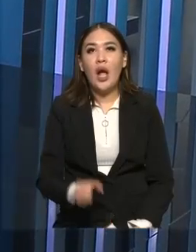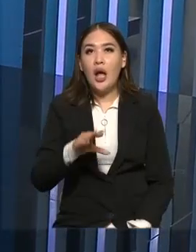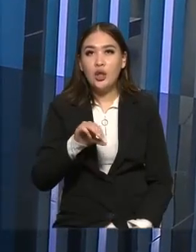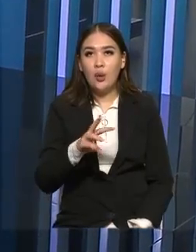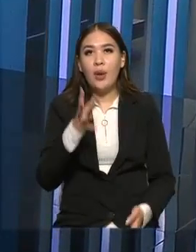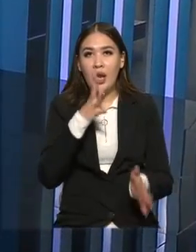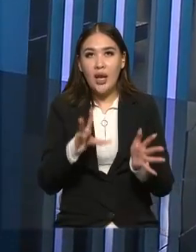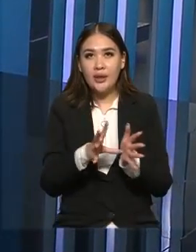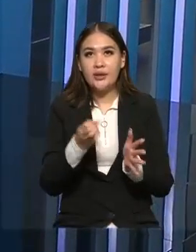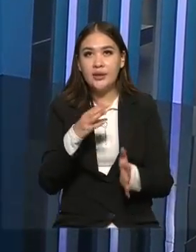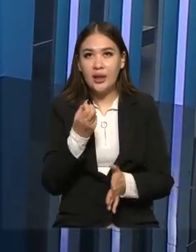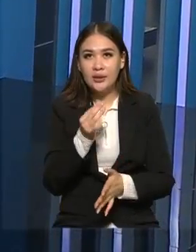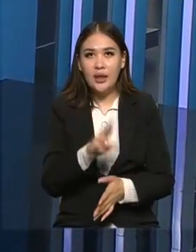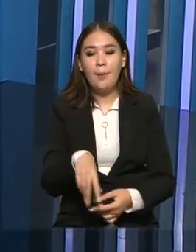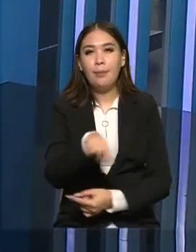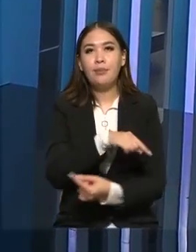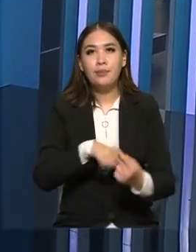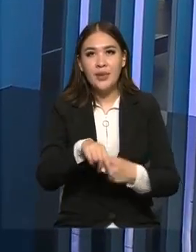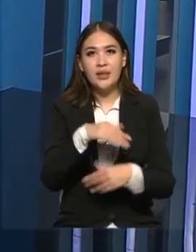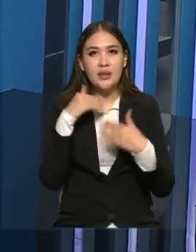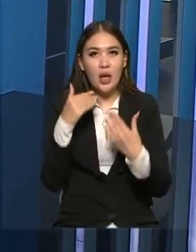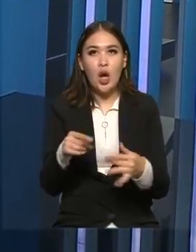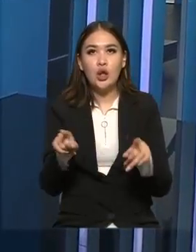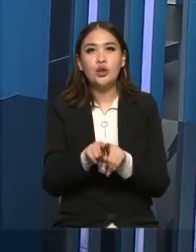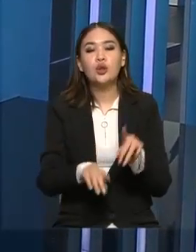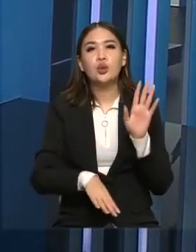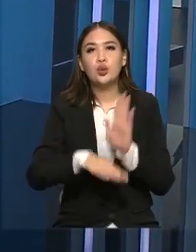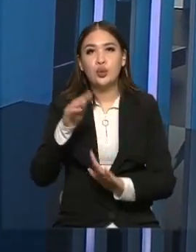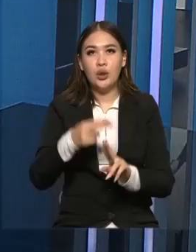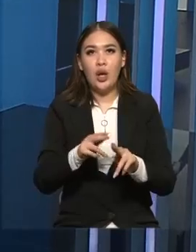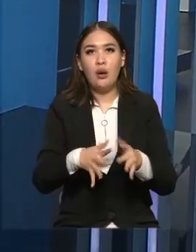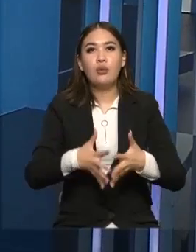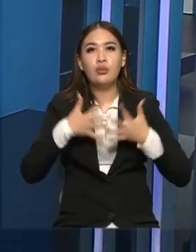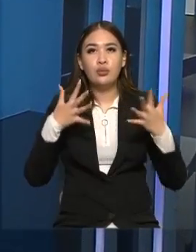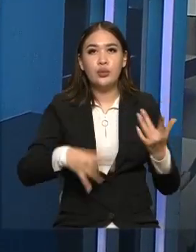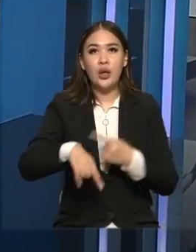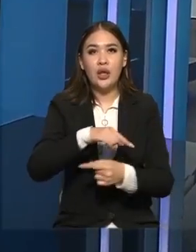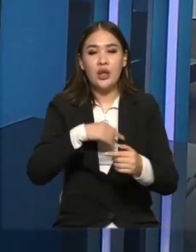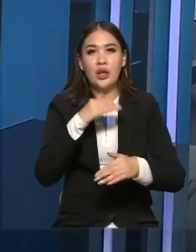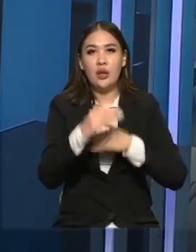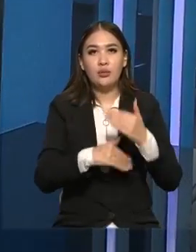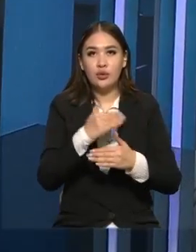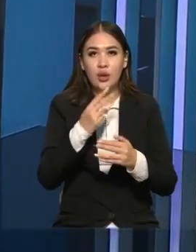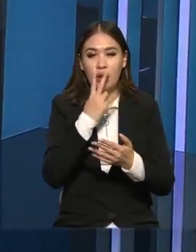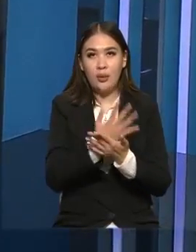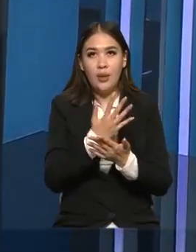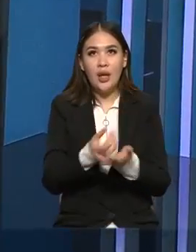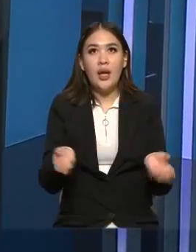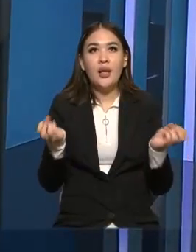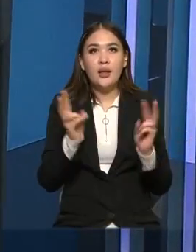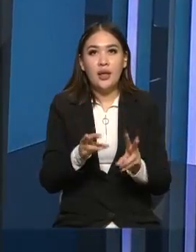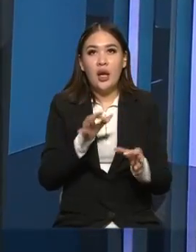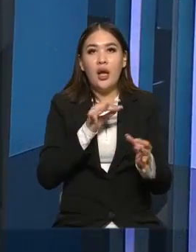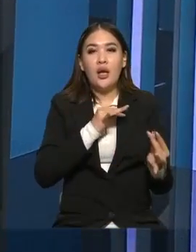Атом электр станциясы еліміздің бизнес саласына да оң әсер етеді. Бұл әсіресе ірі кәсіпкерліктің дамуына септігін тигізеді. Арнамызға пікір